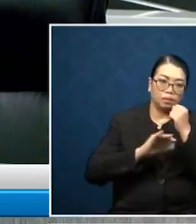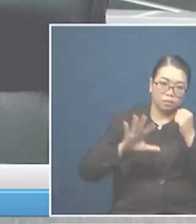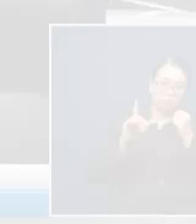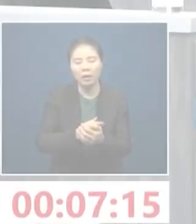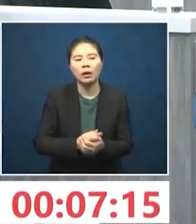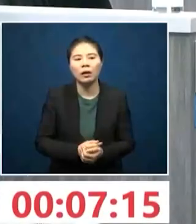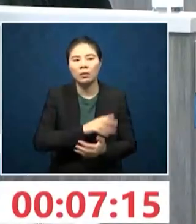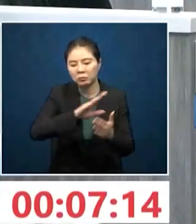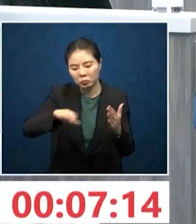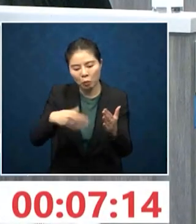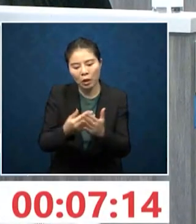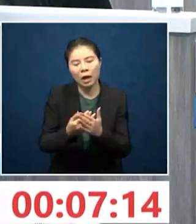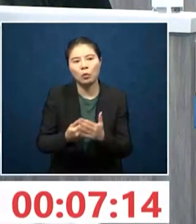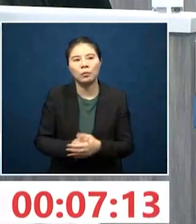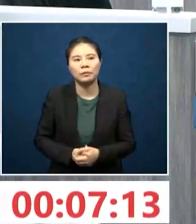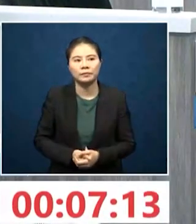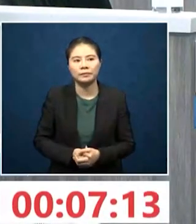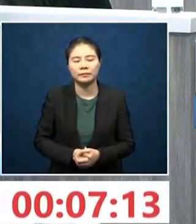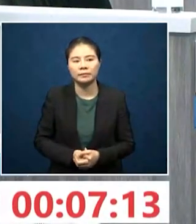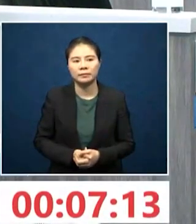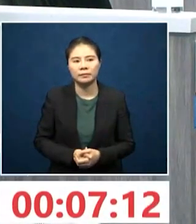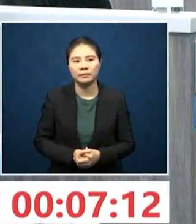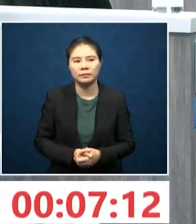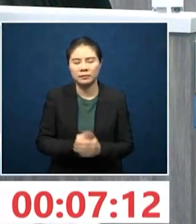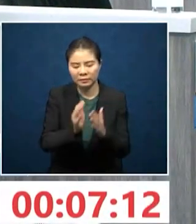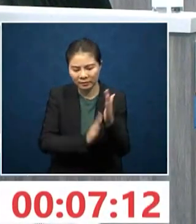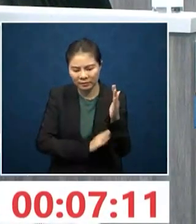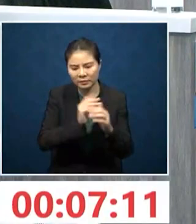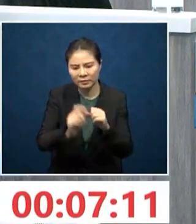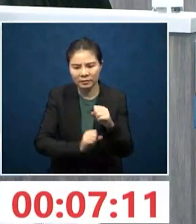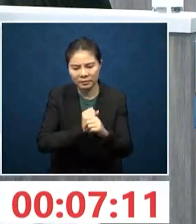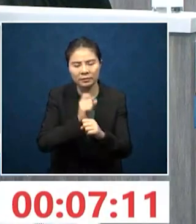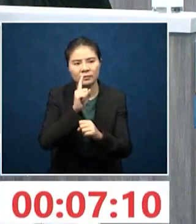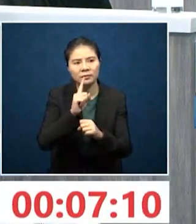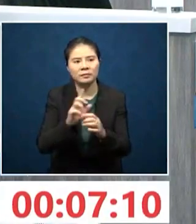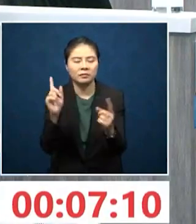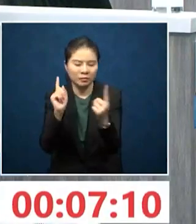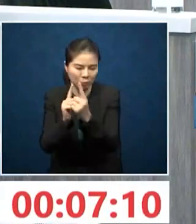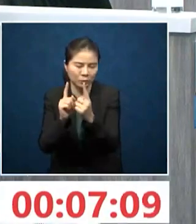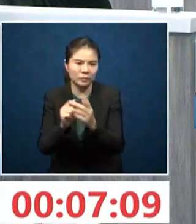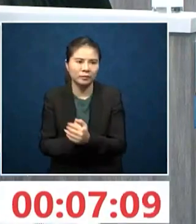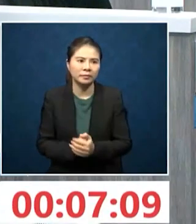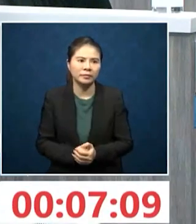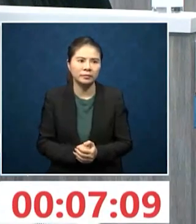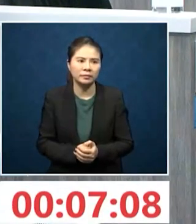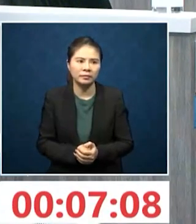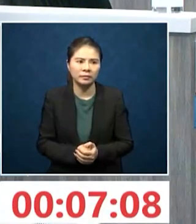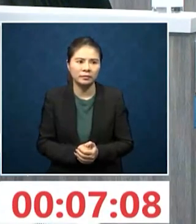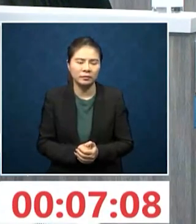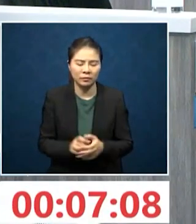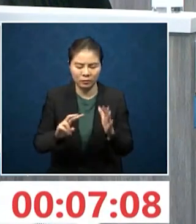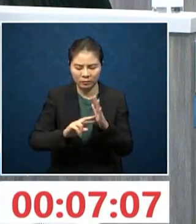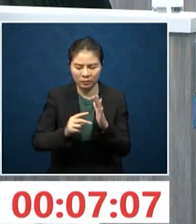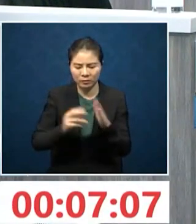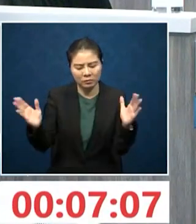อบด้วยด้านวันชัยสอนสิริสมาชิกวุฒิสภาอภิปรายพุ่งเป้าไปที่ปมขัดแย้งภายในบอร์ดกสทช.ว่า